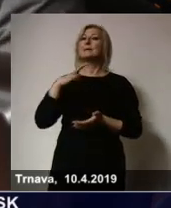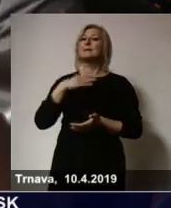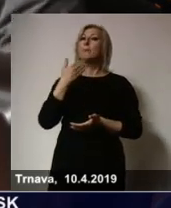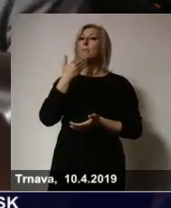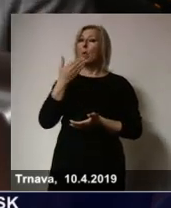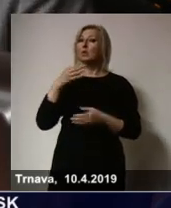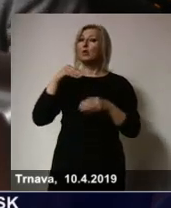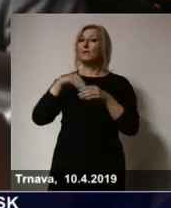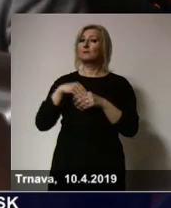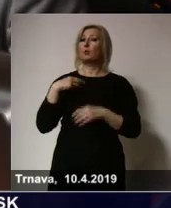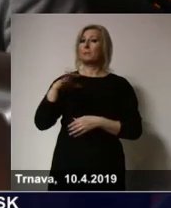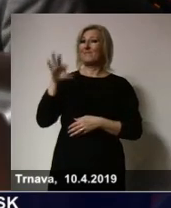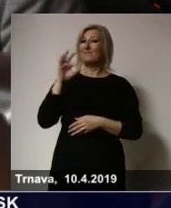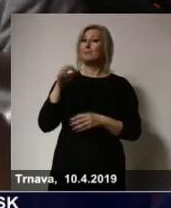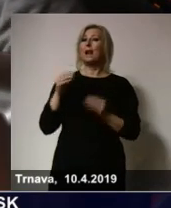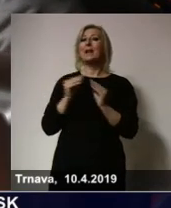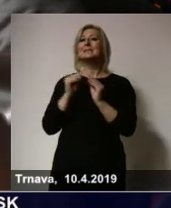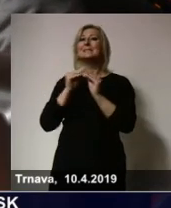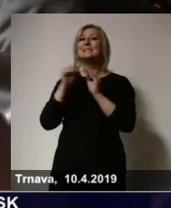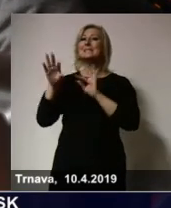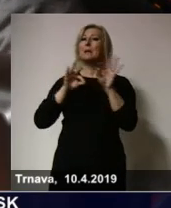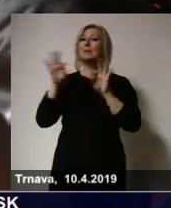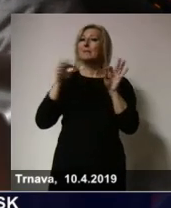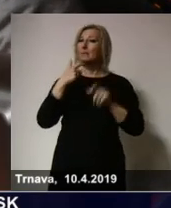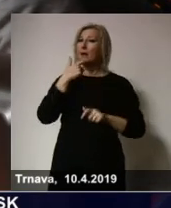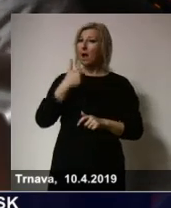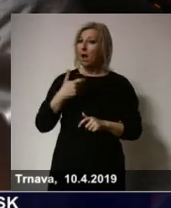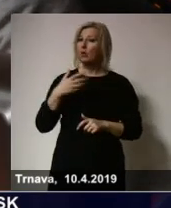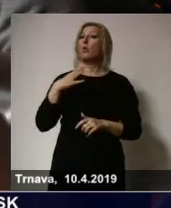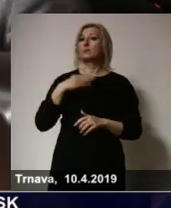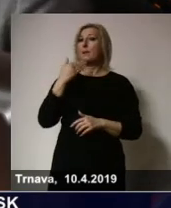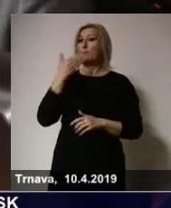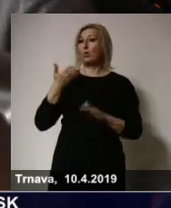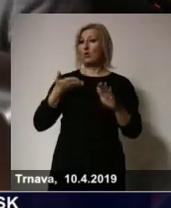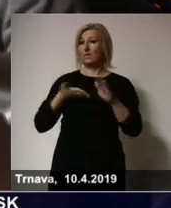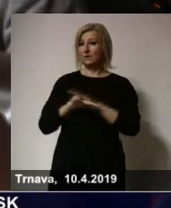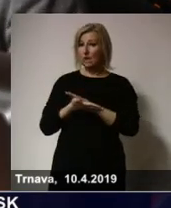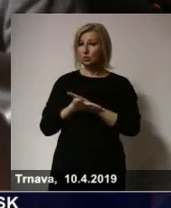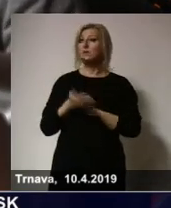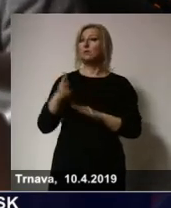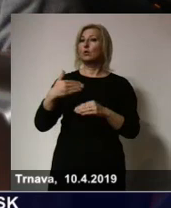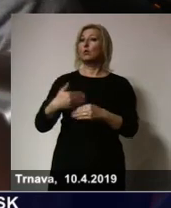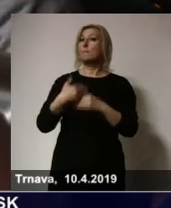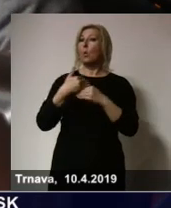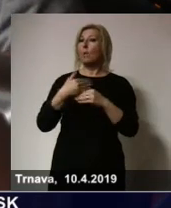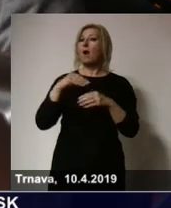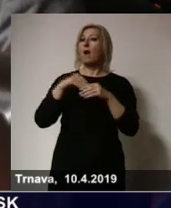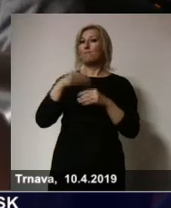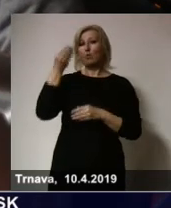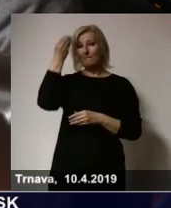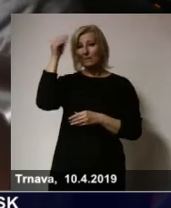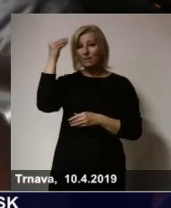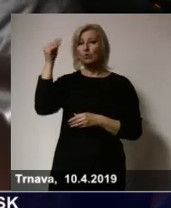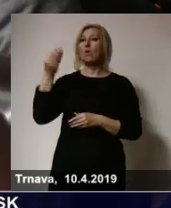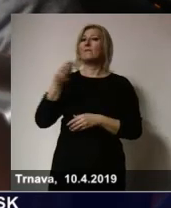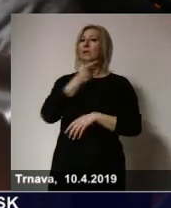aj zastupiteľstvu, že poskytuje súčinnosť aj pri menovaní a zúčastňovaní sa jednotlivých poslancov,